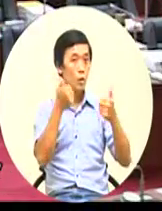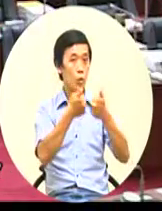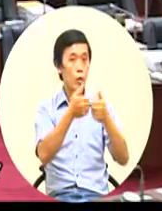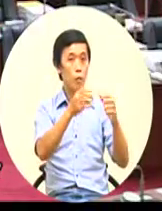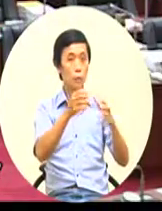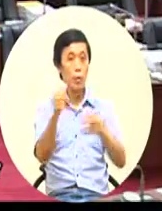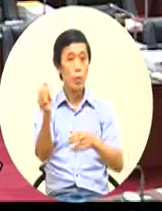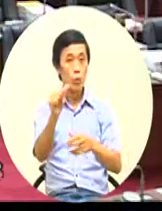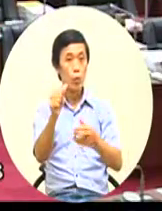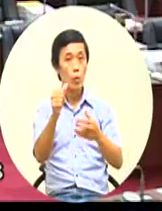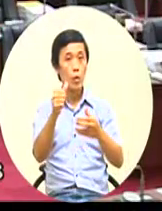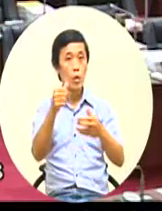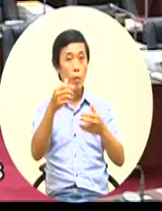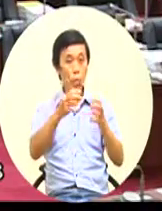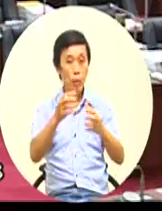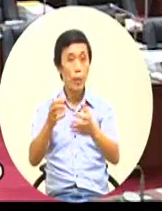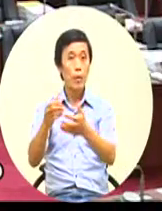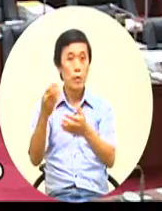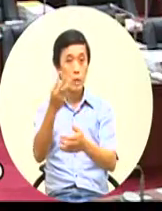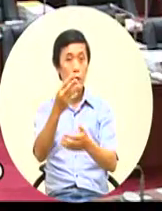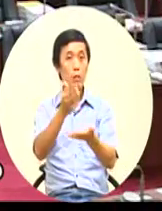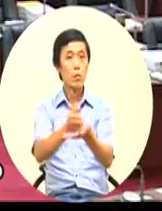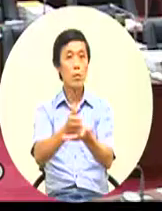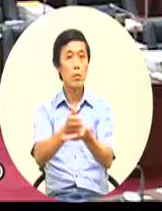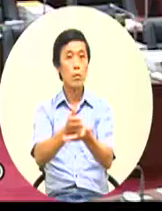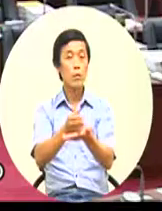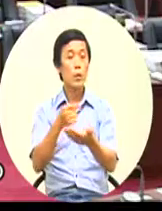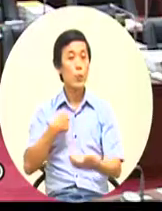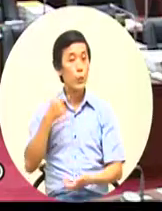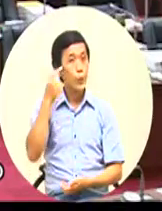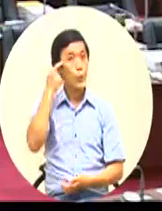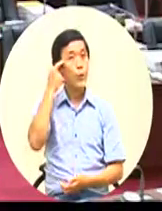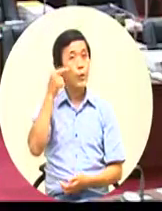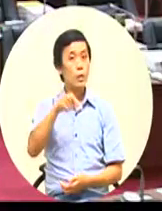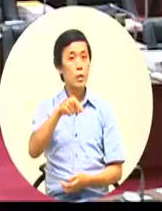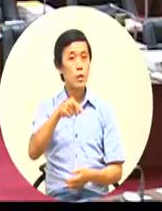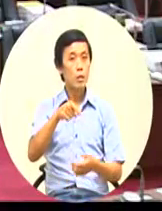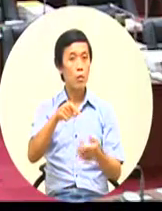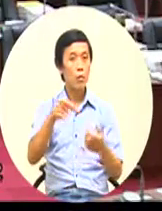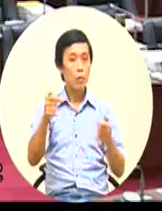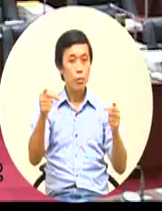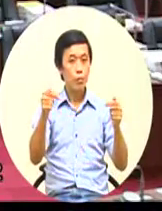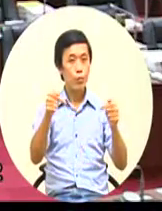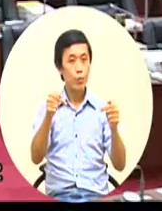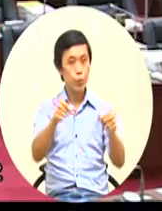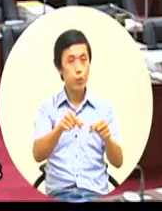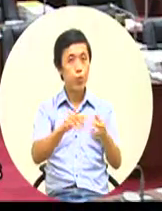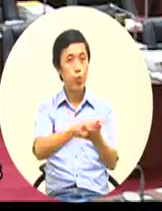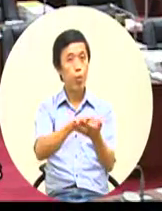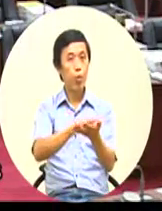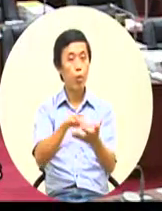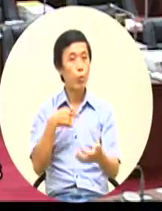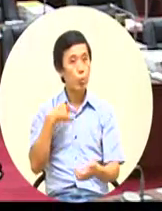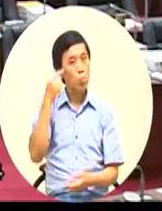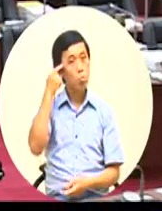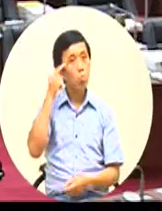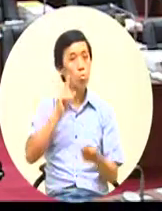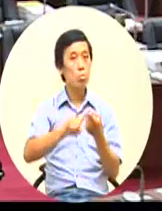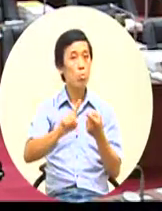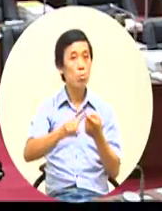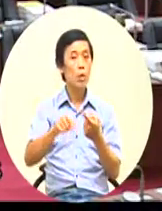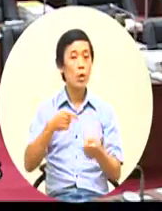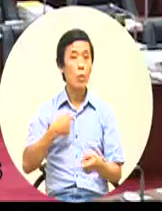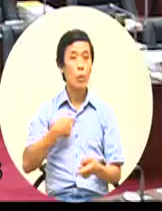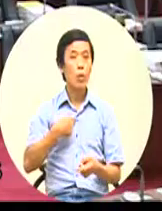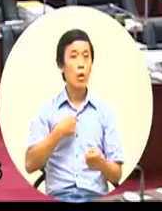一边又叫人办，啊无你是意思是要安怎？所以我觉得这样的混淆哦，我觉得不可取。所以李乔如、简万中在